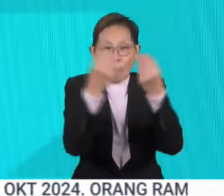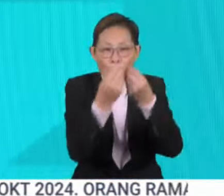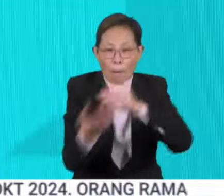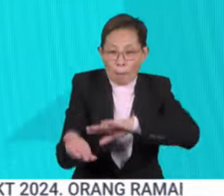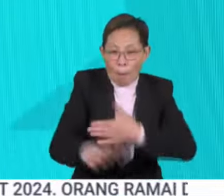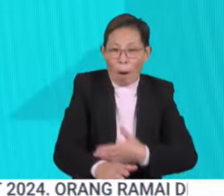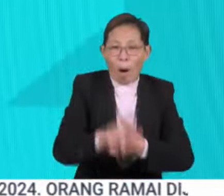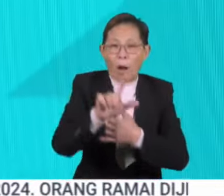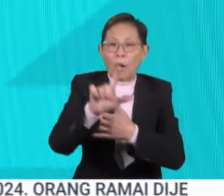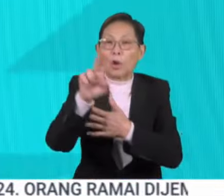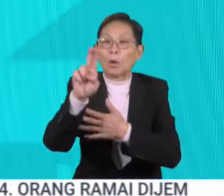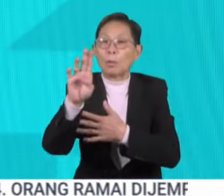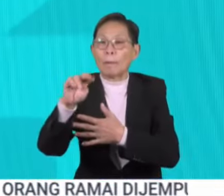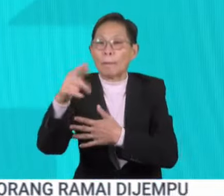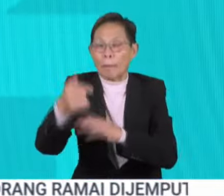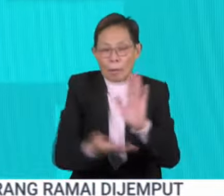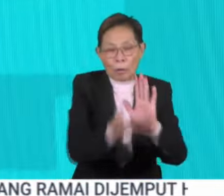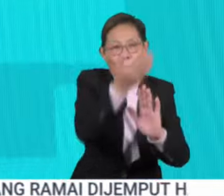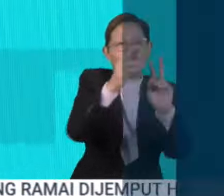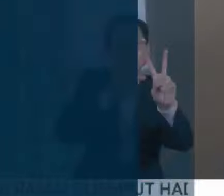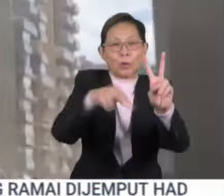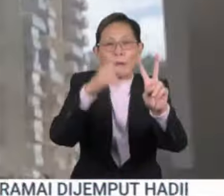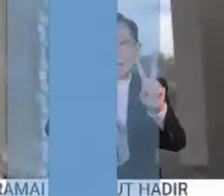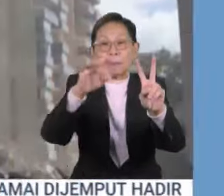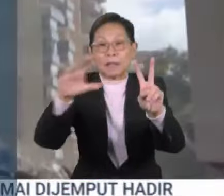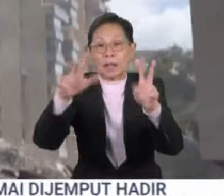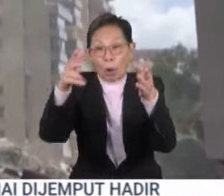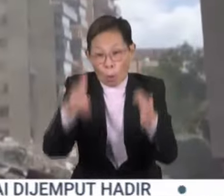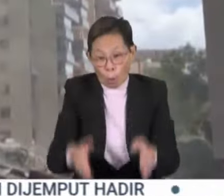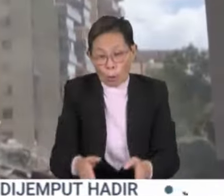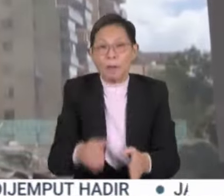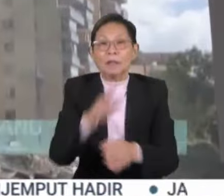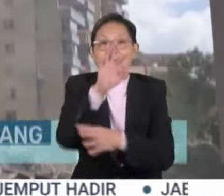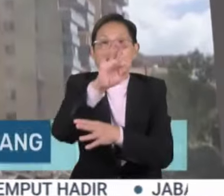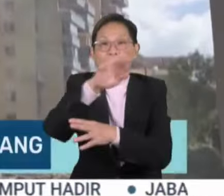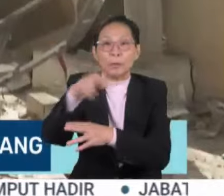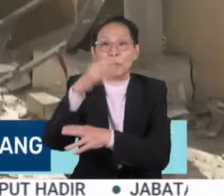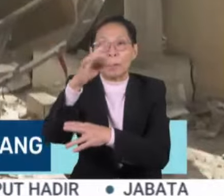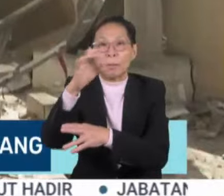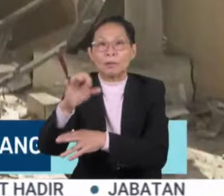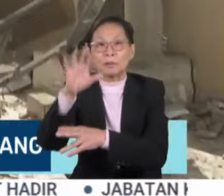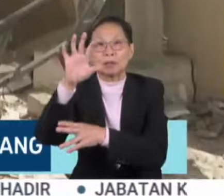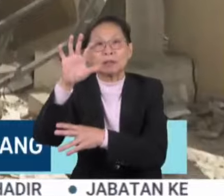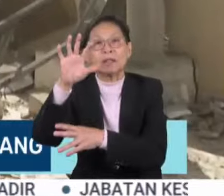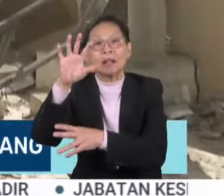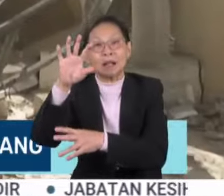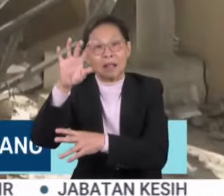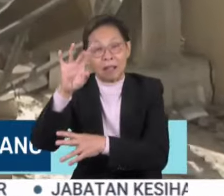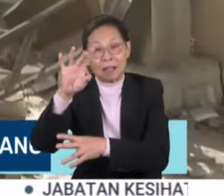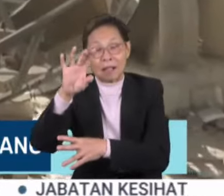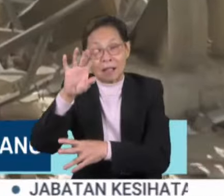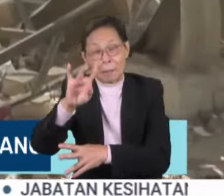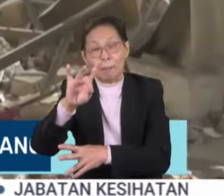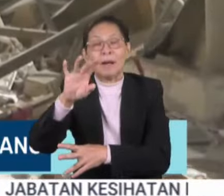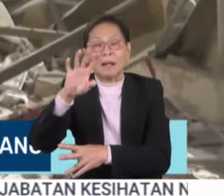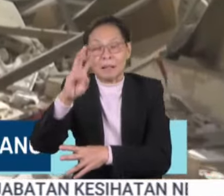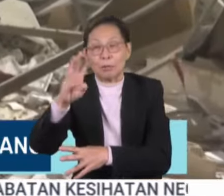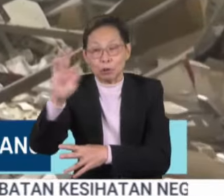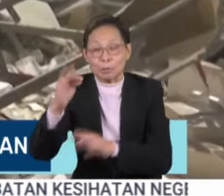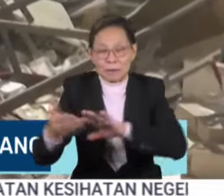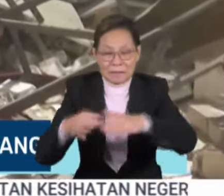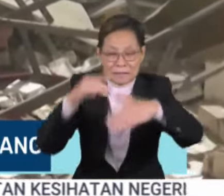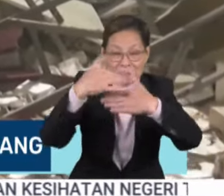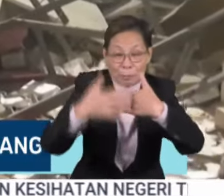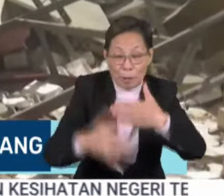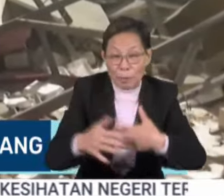Jumlah maut di Lubnan meningkat kepada 2,083 orang dengan 9,869 cedera berikutan serangan rejim